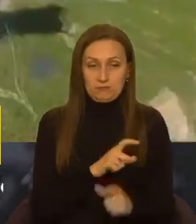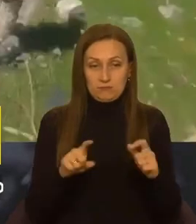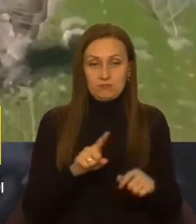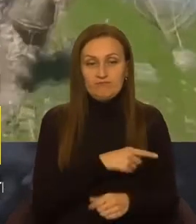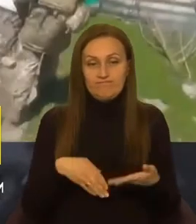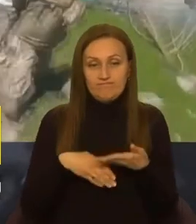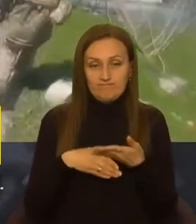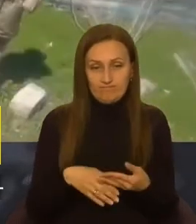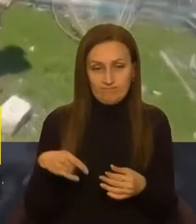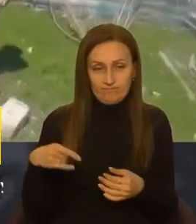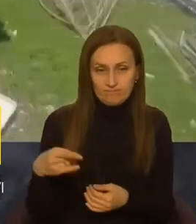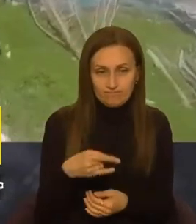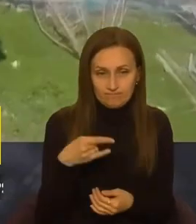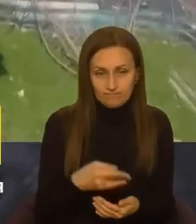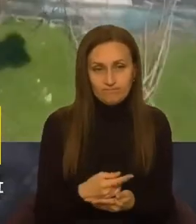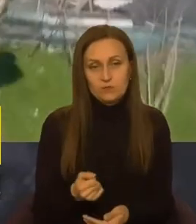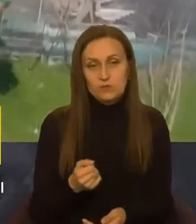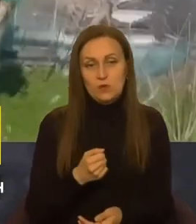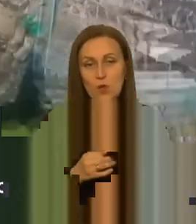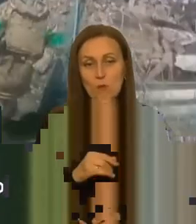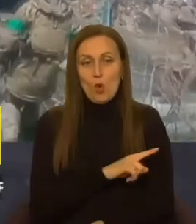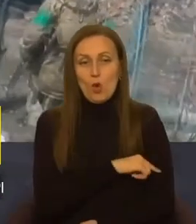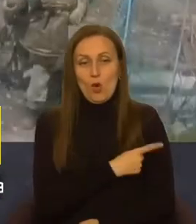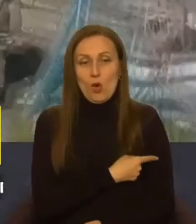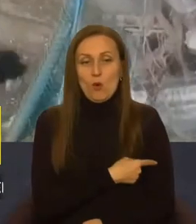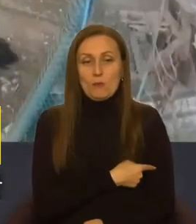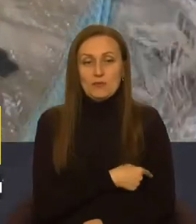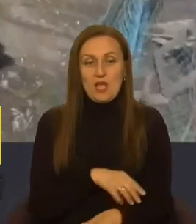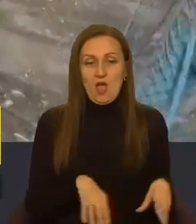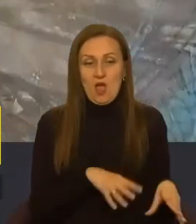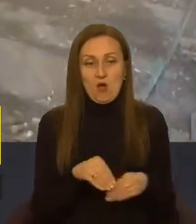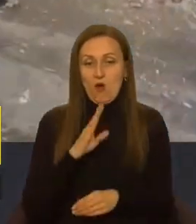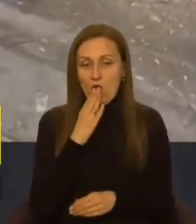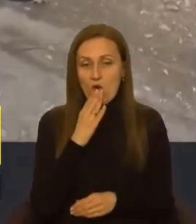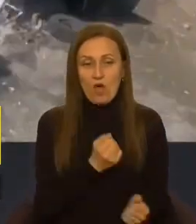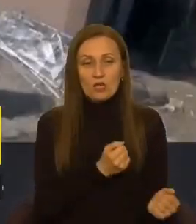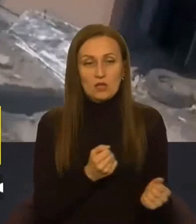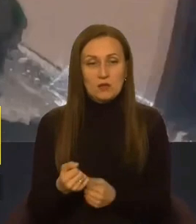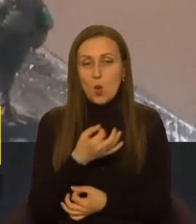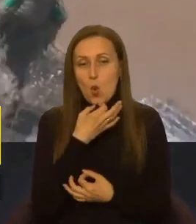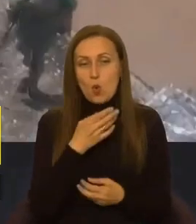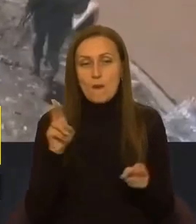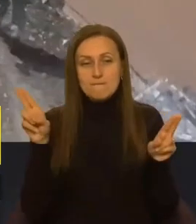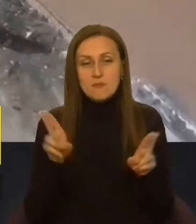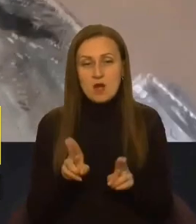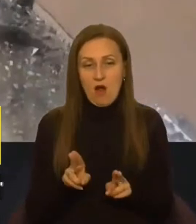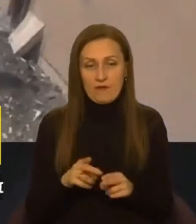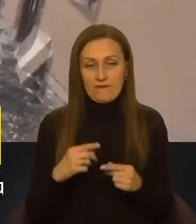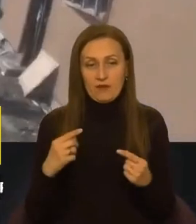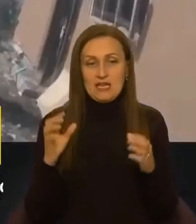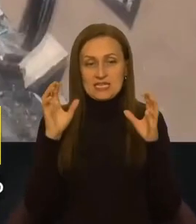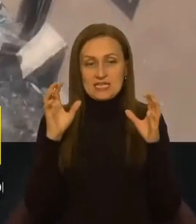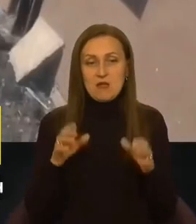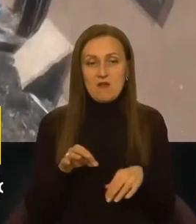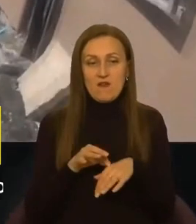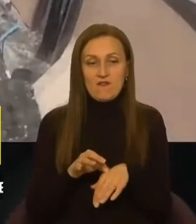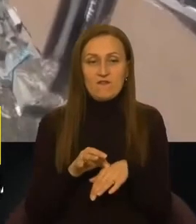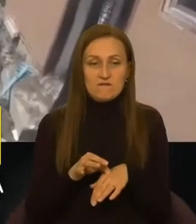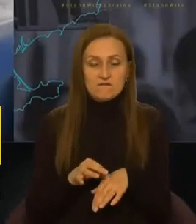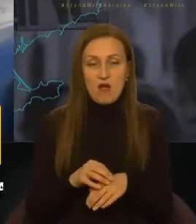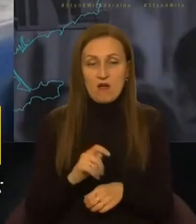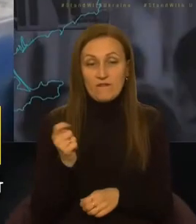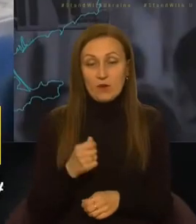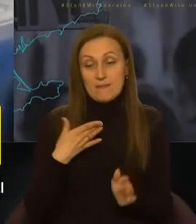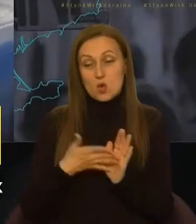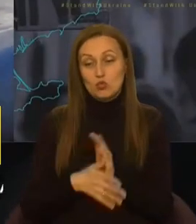швидких, по медичній евакуації. То ворог абсолютно не дотримується будь-яких правил і законів ведення війни. Ну,